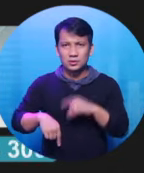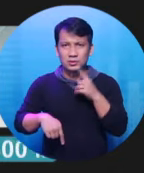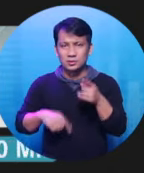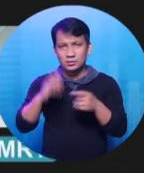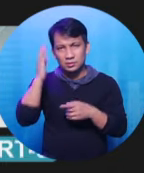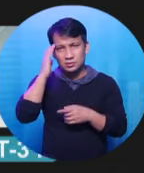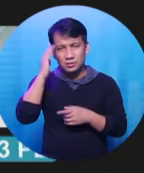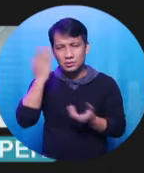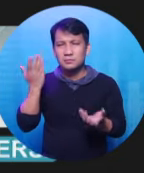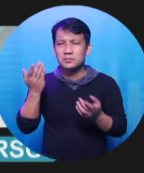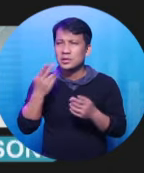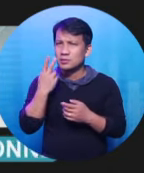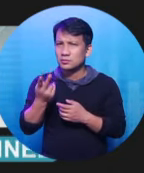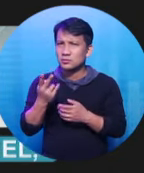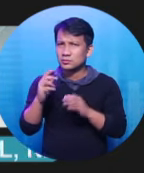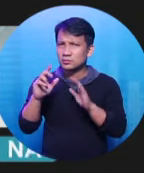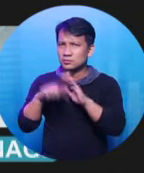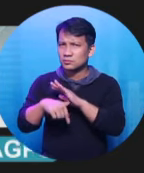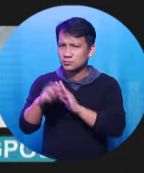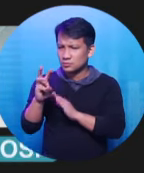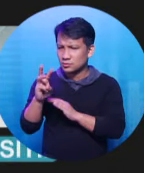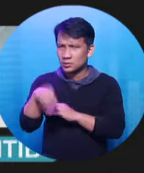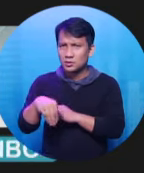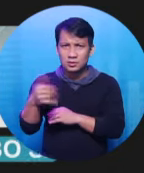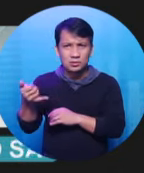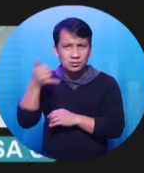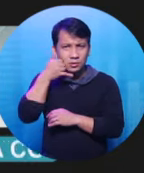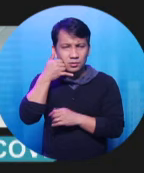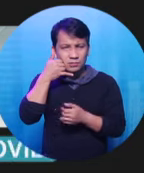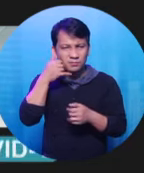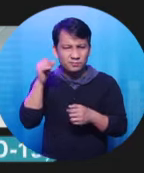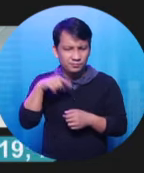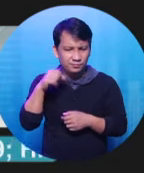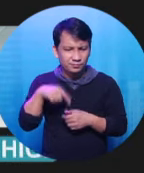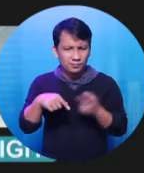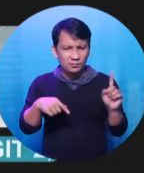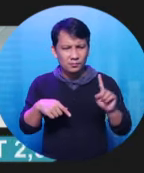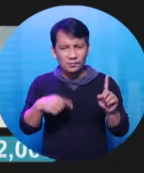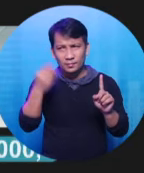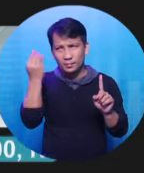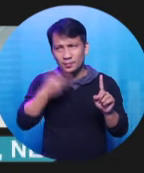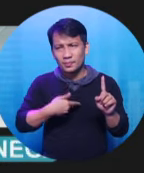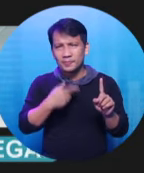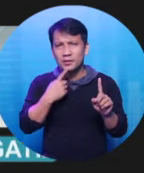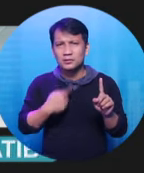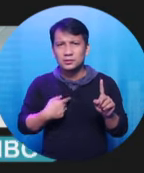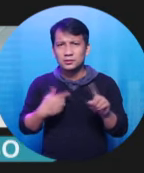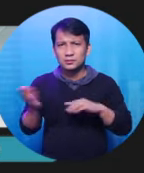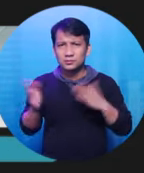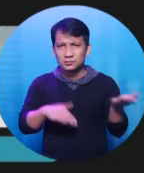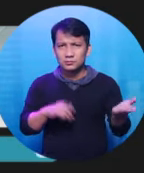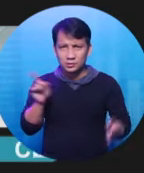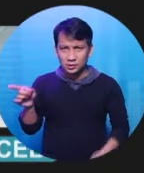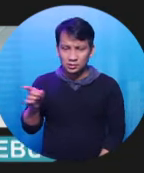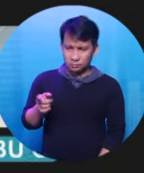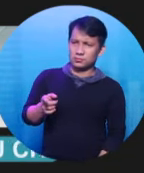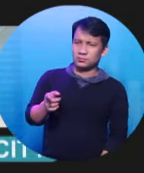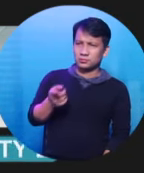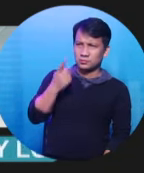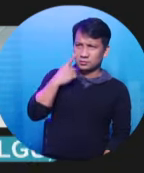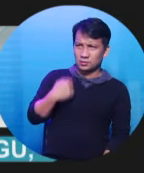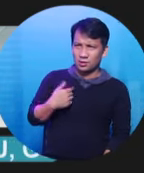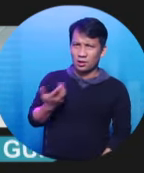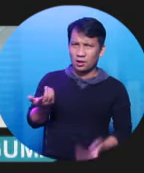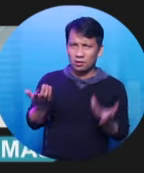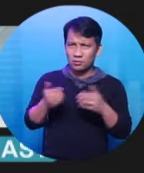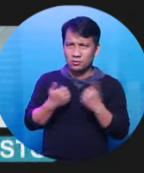lang friends niya. Tapos mga bandang 6 PM, tumatawag yung ate ko. Sabi ko, bakit? Sabi niya, patay na daw ako. Sabi ko, ha,